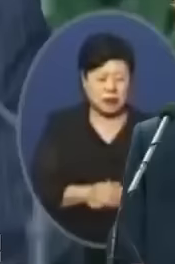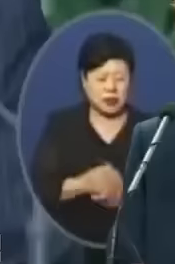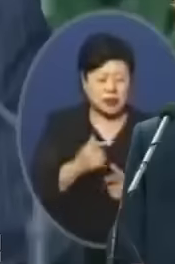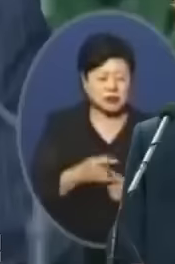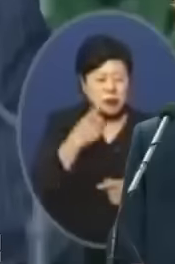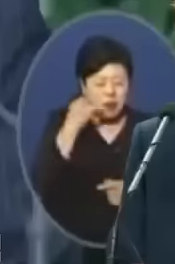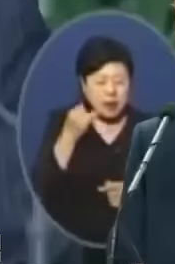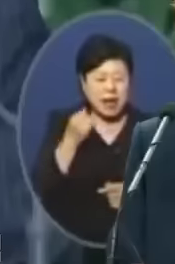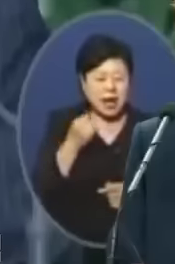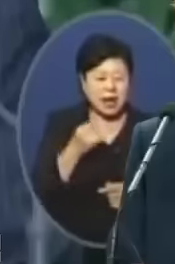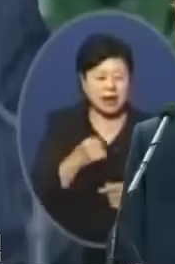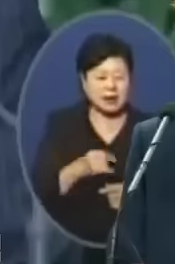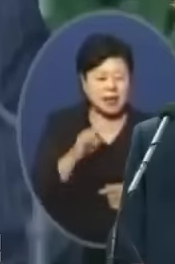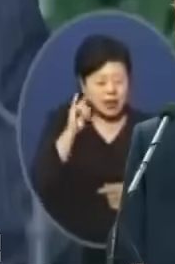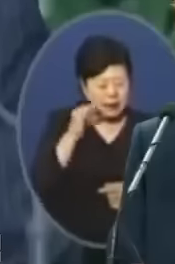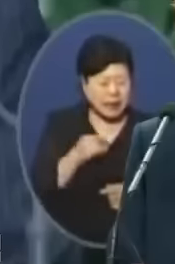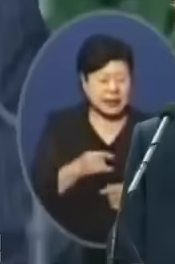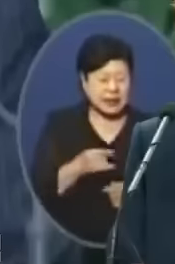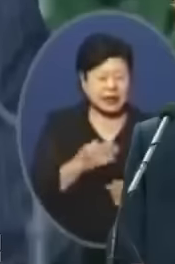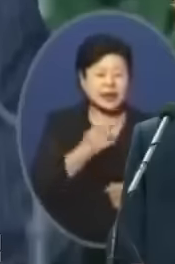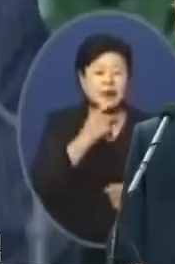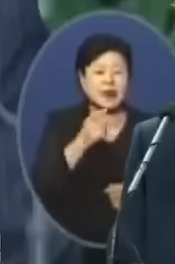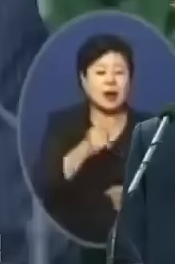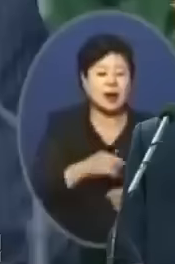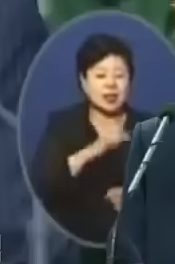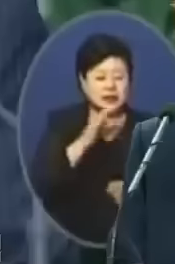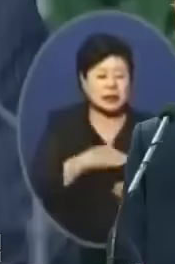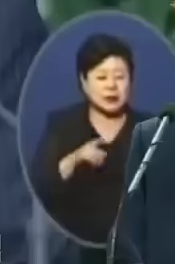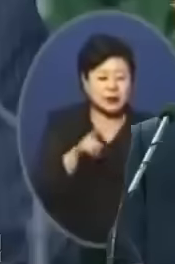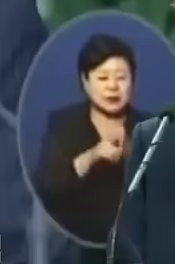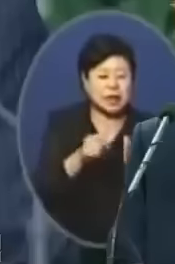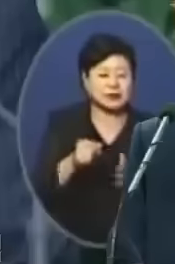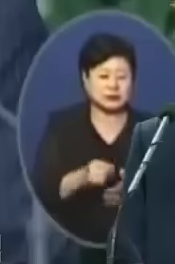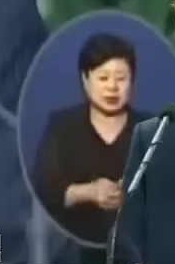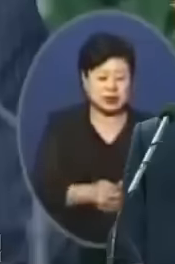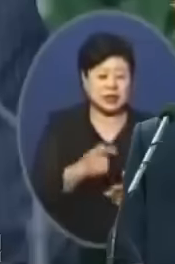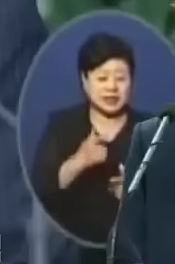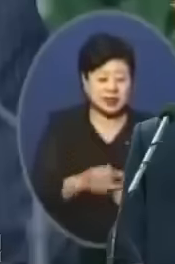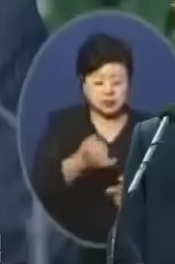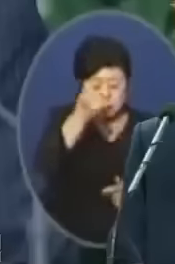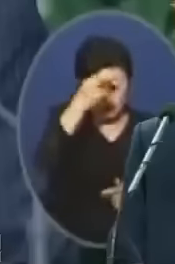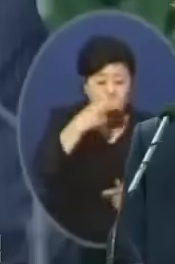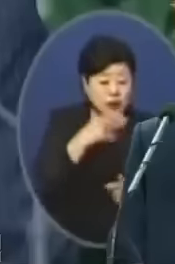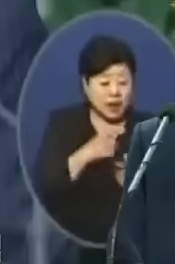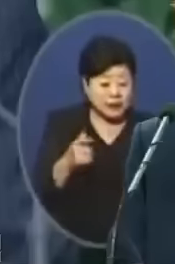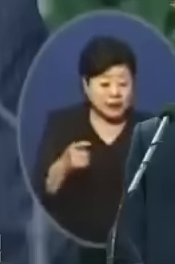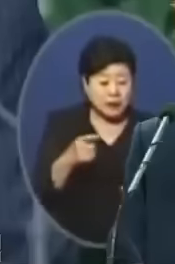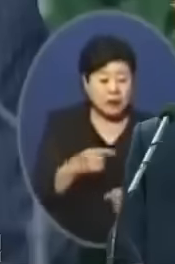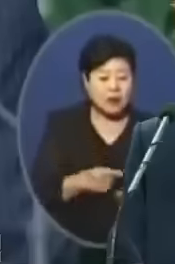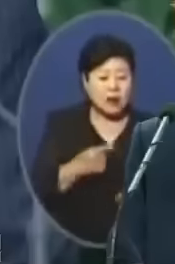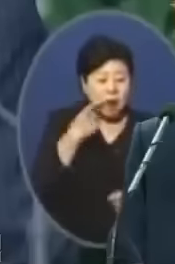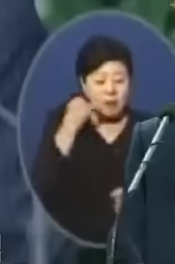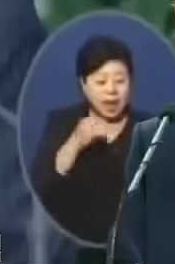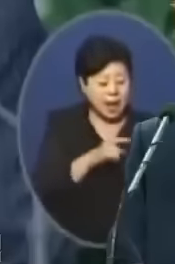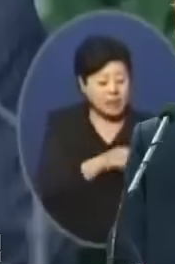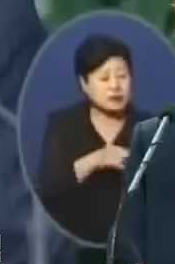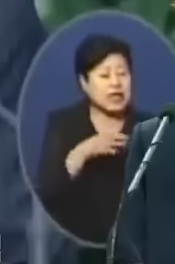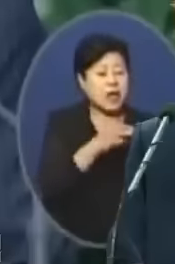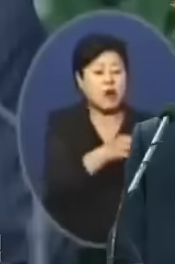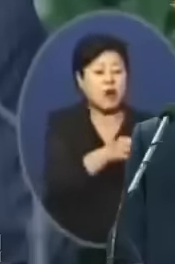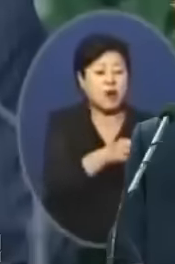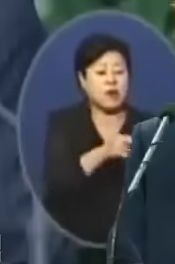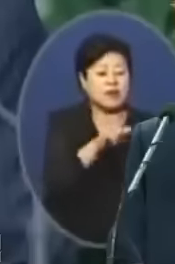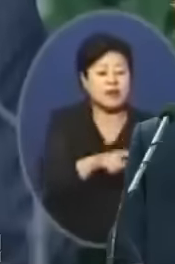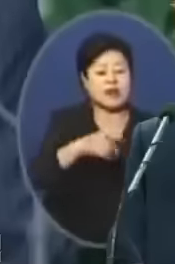된다고, 그렇게 잘못된 신앙이 생길까 싶어서 예수님이 불효해서 그런 것이 아니라 어머니를 보고 여자라고 말하는 것입니다. 여자여,